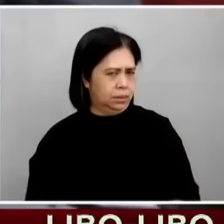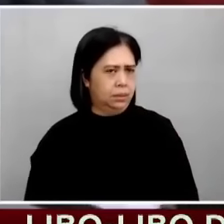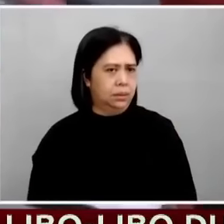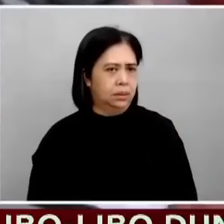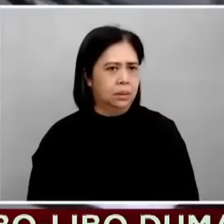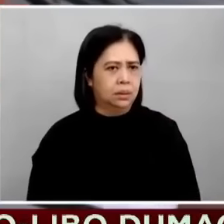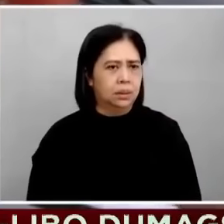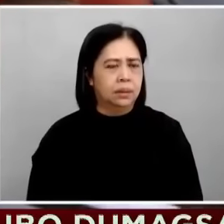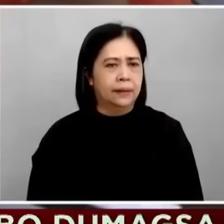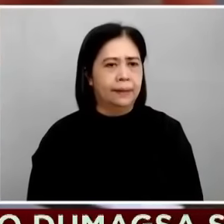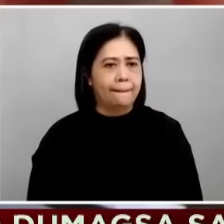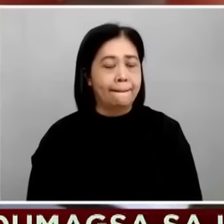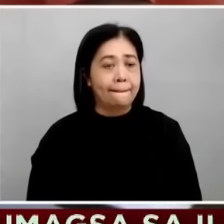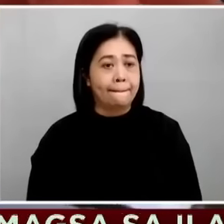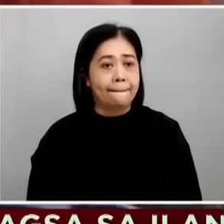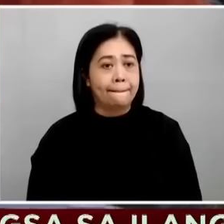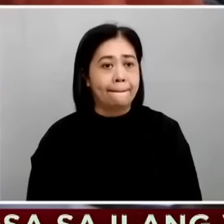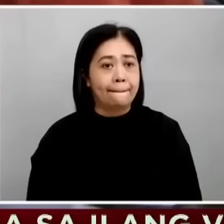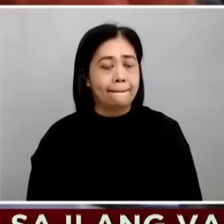kasi yung